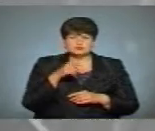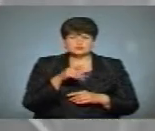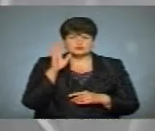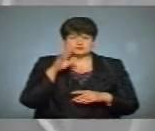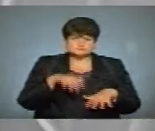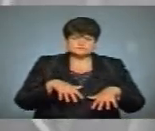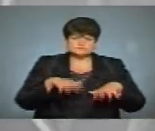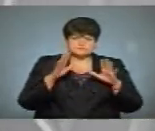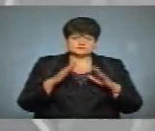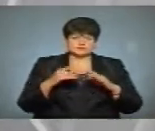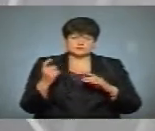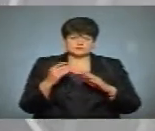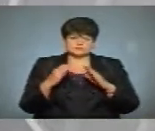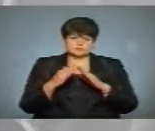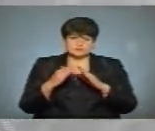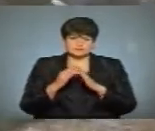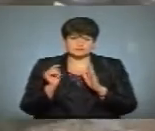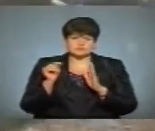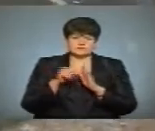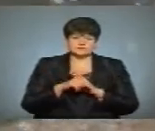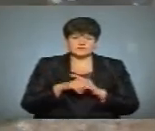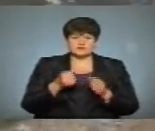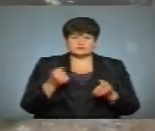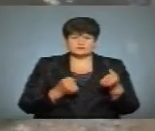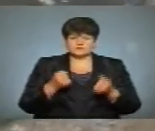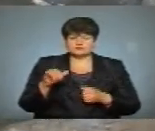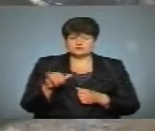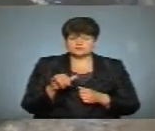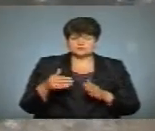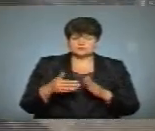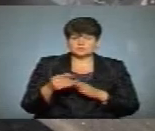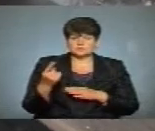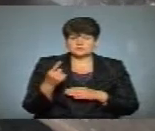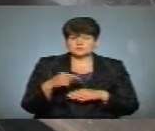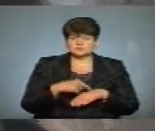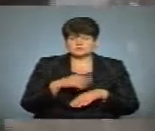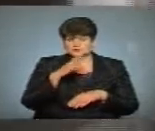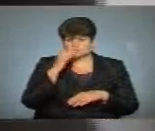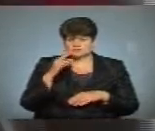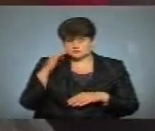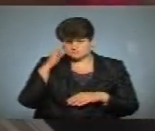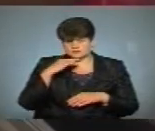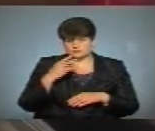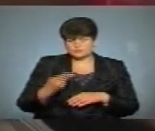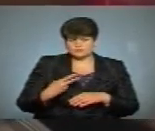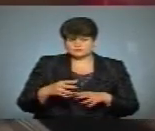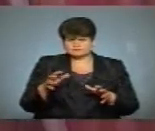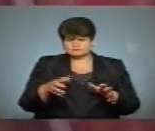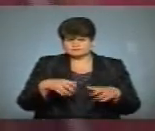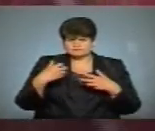кухню, господарські будівлі і затекла в автомобіль. Чоловік каже, у суботу до першої години ночі з батьком чистили господарку від намулу.